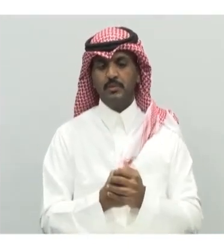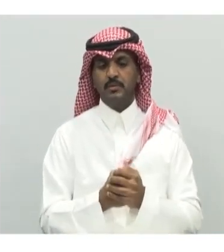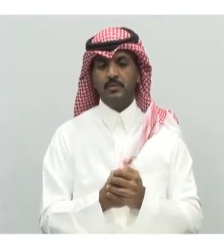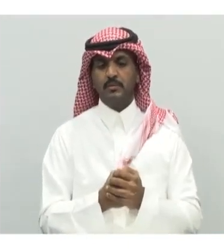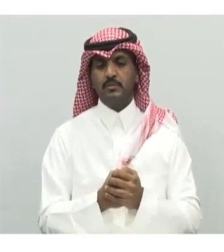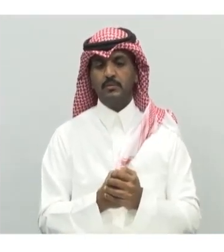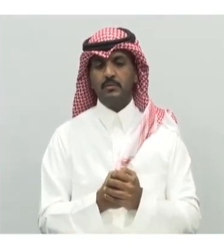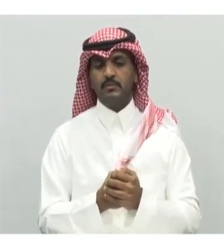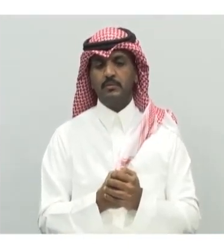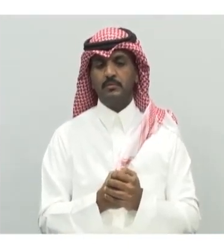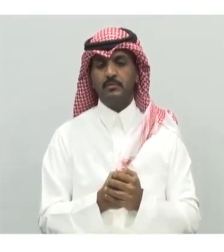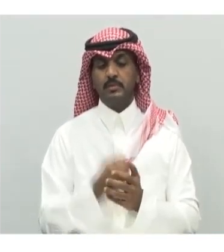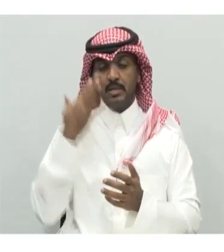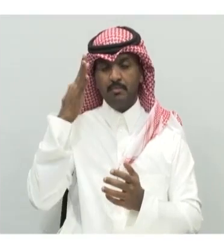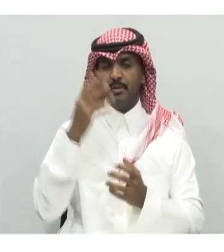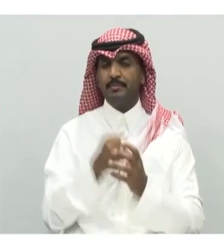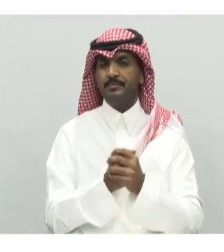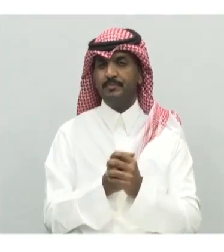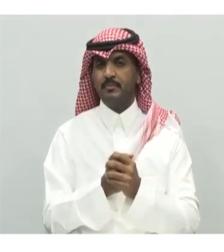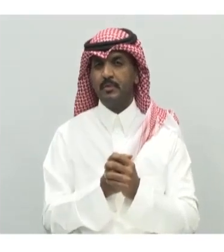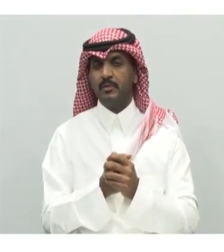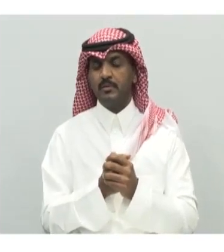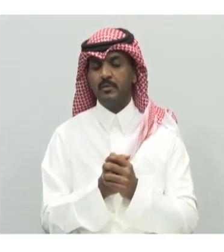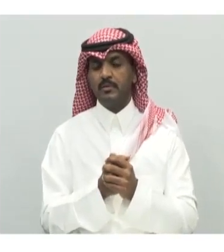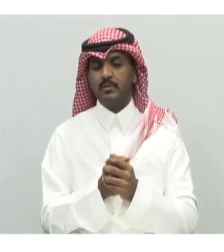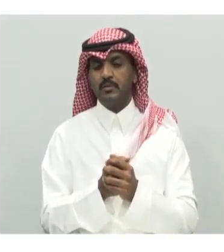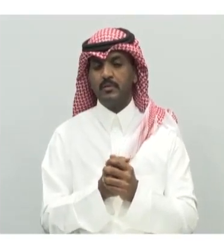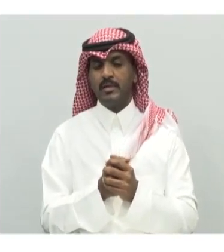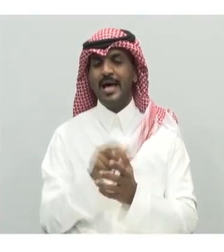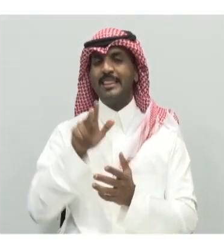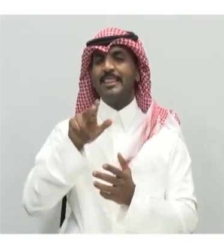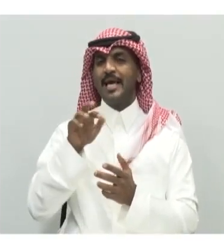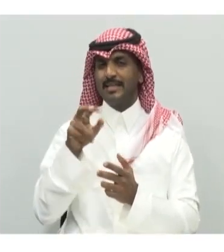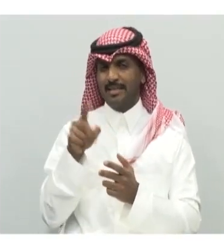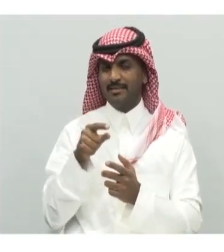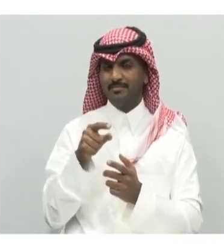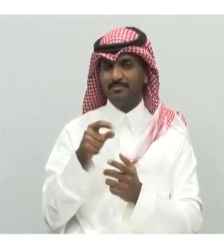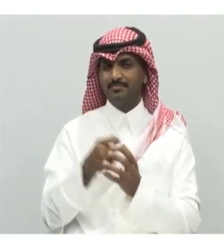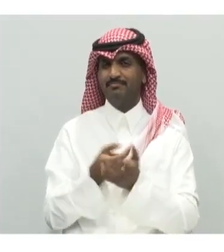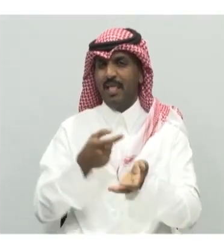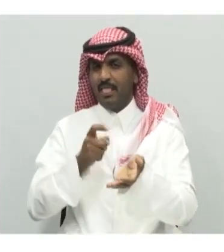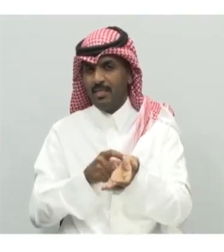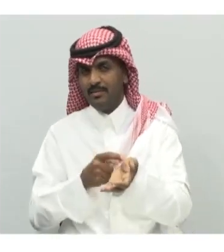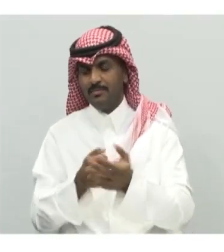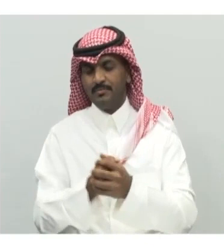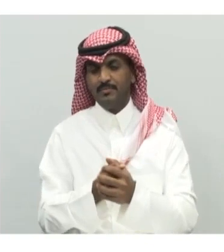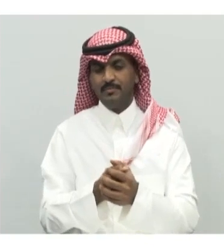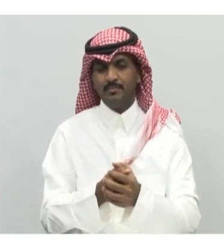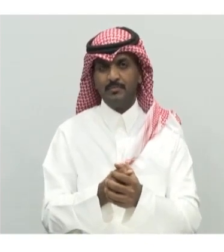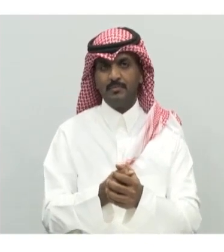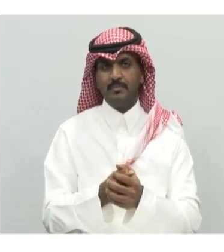نعلم نبغى العلماء المسلمين في التخدير وكان لهم السبق في هذا المجال في